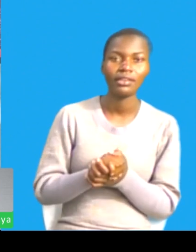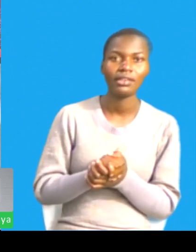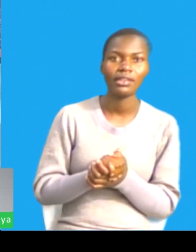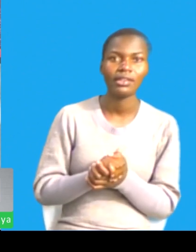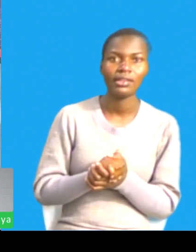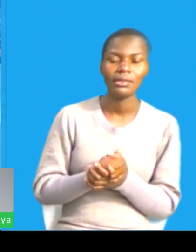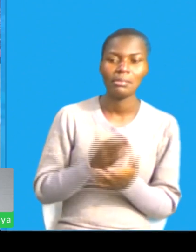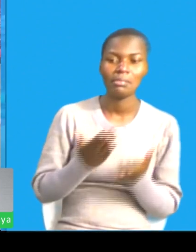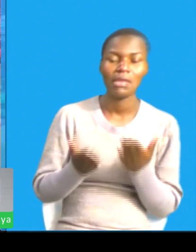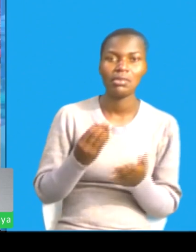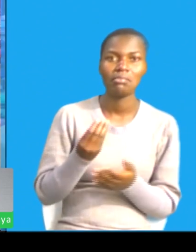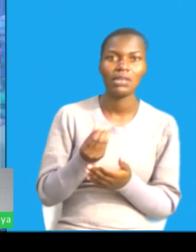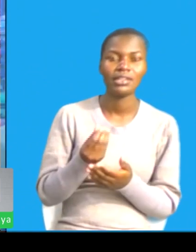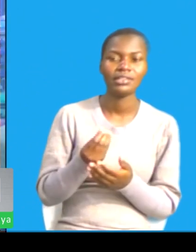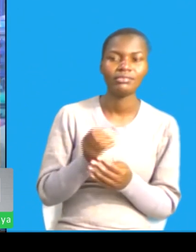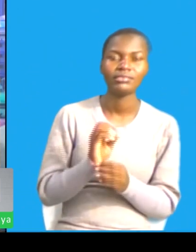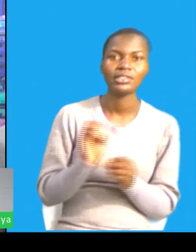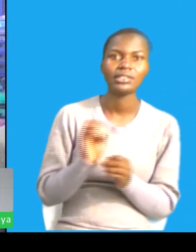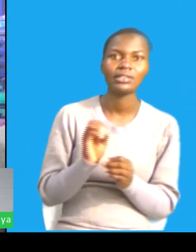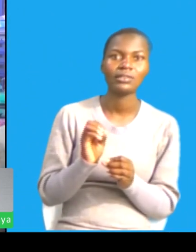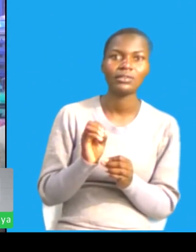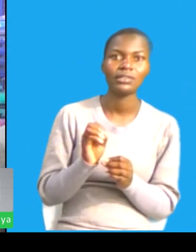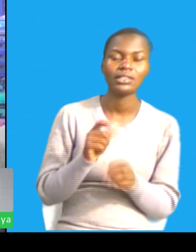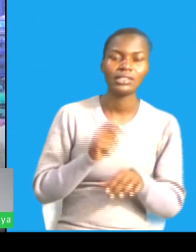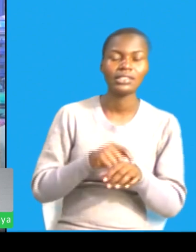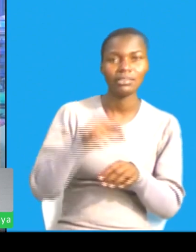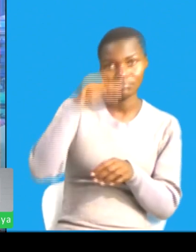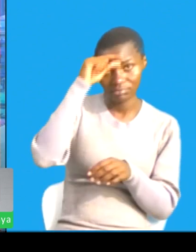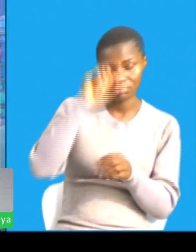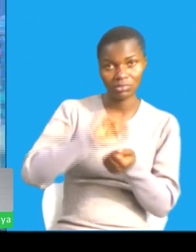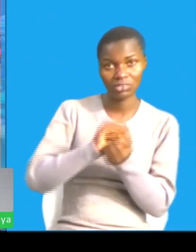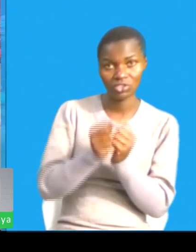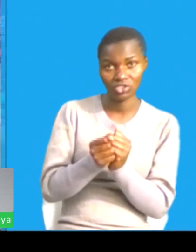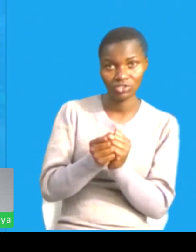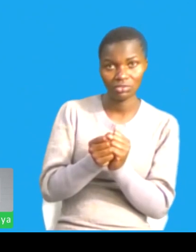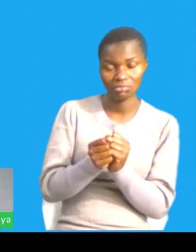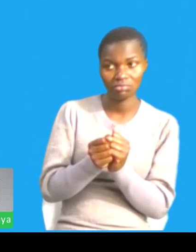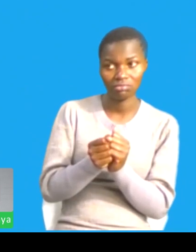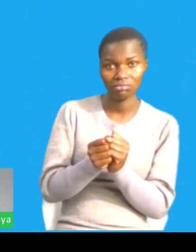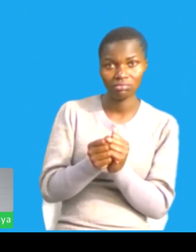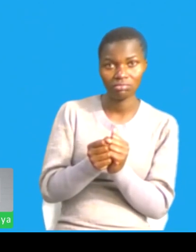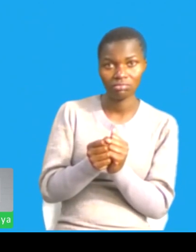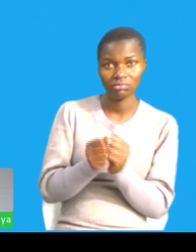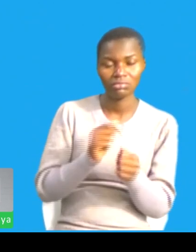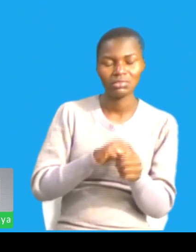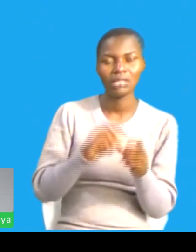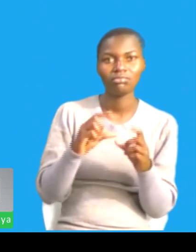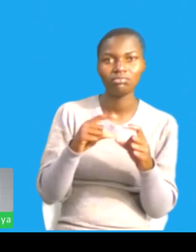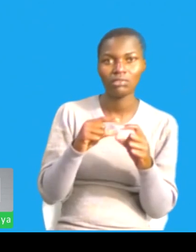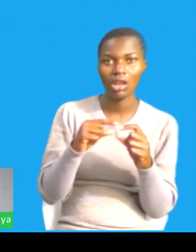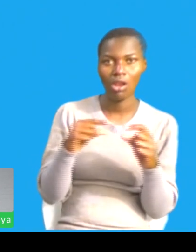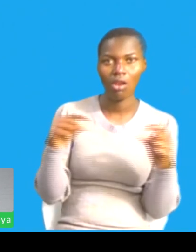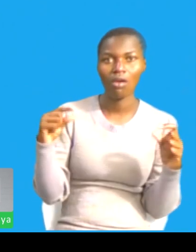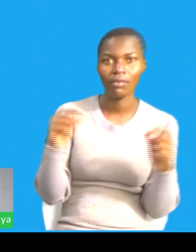labda pesa ilikuwa imekosekana, hii serikali ikibadilika na ikachukua muda itumwe, nafikiri